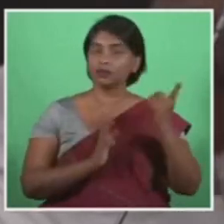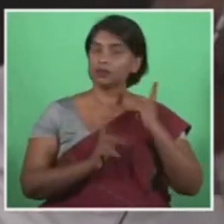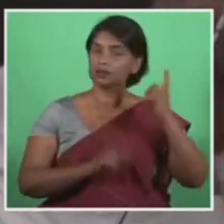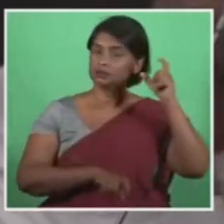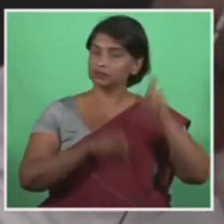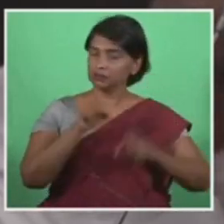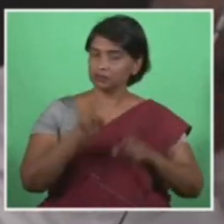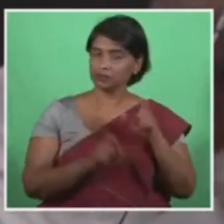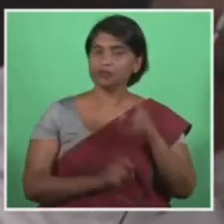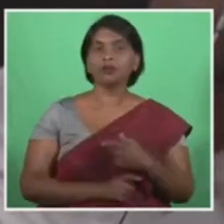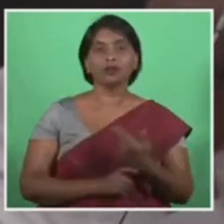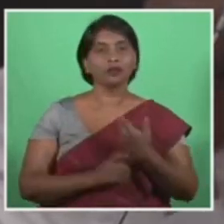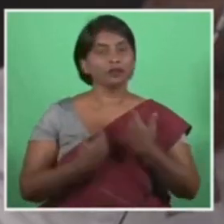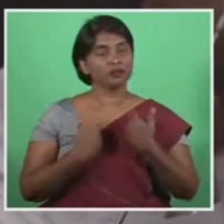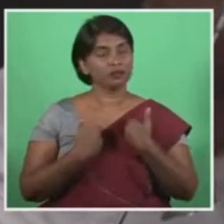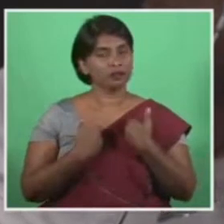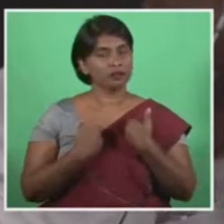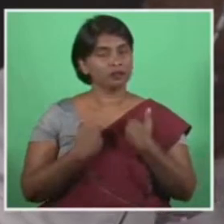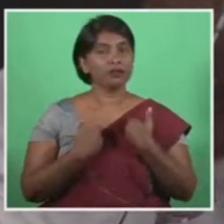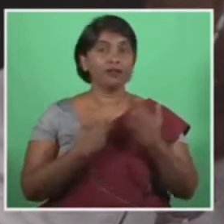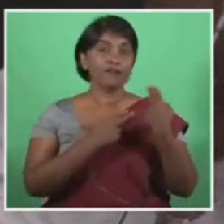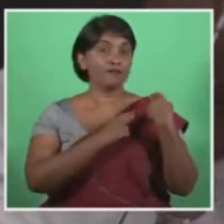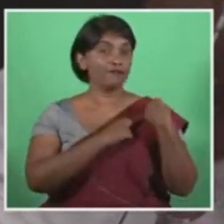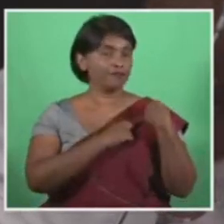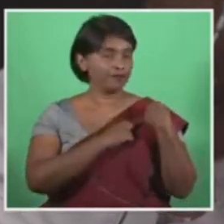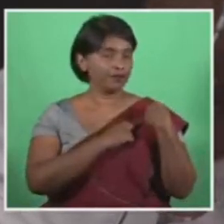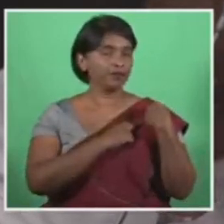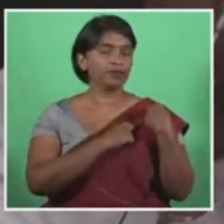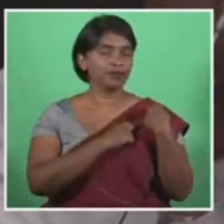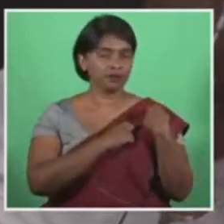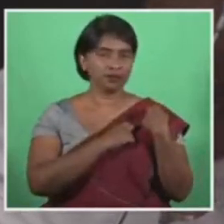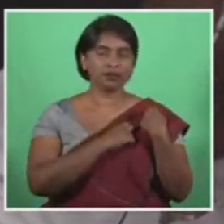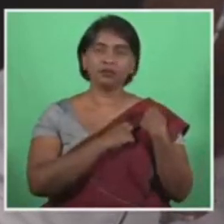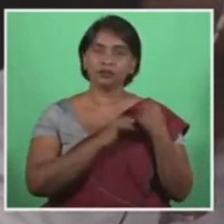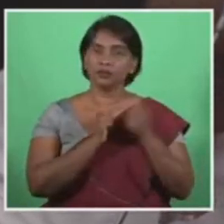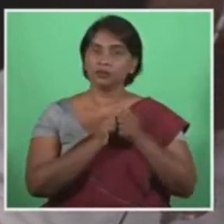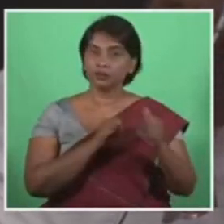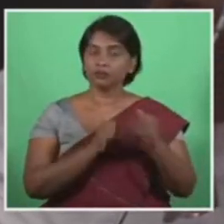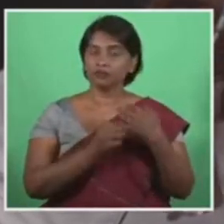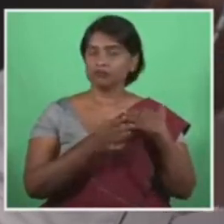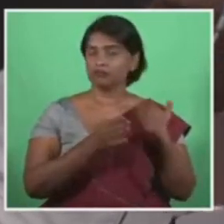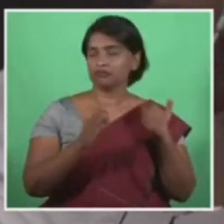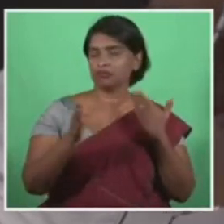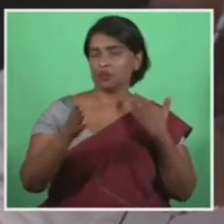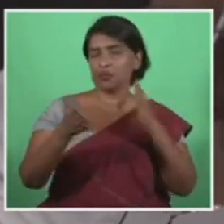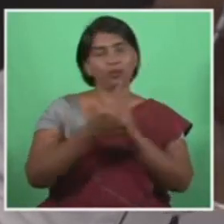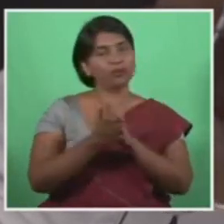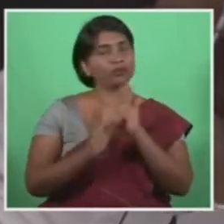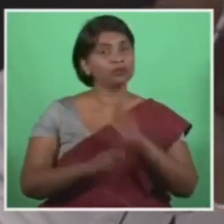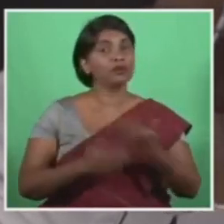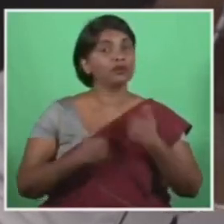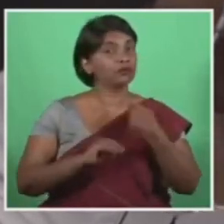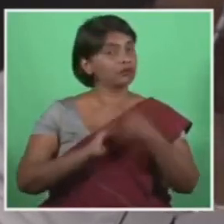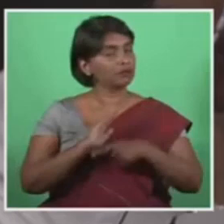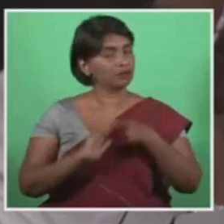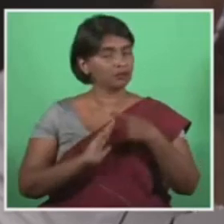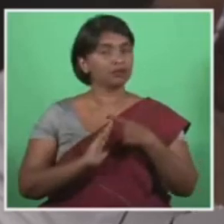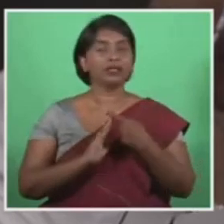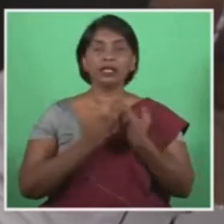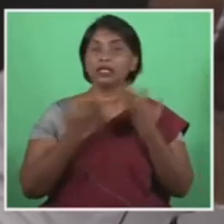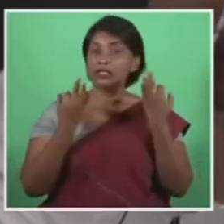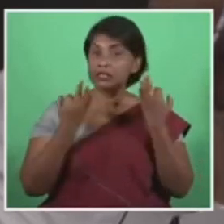व्यक्तदम अपे युतुकमक्का वगकीमक्का बेंदीमक् तीनों अपे रटे